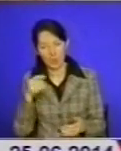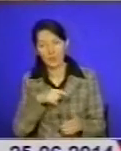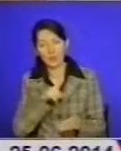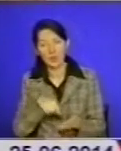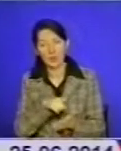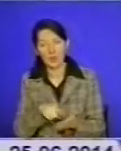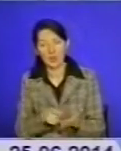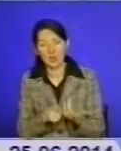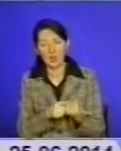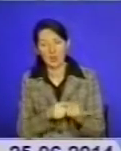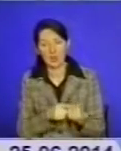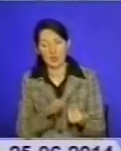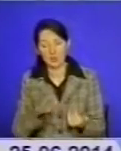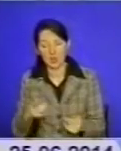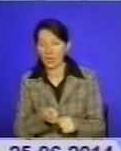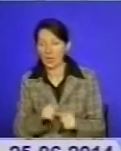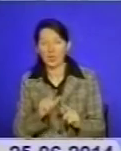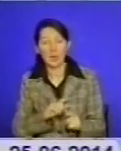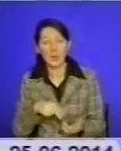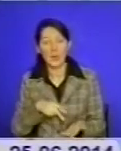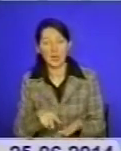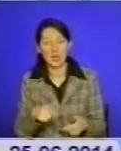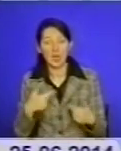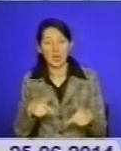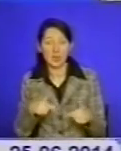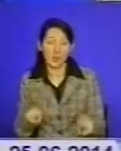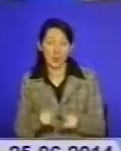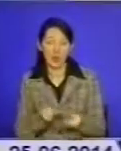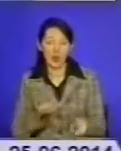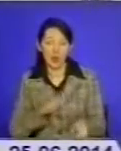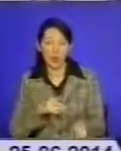не прийшли на іспит, також сягала двох десятків.